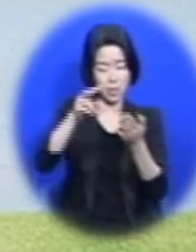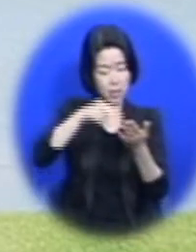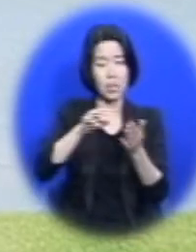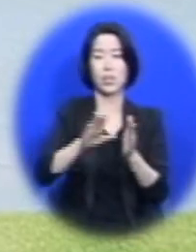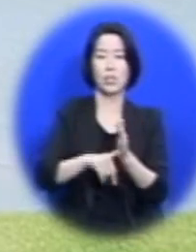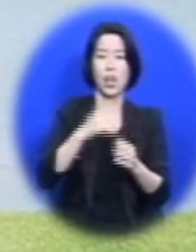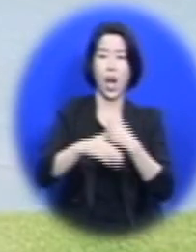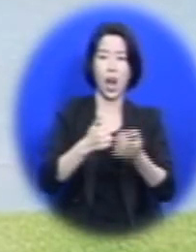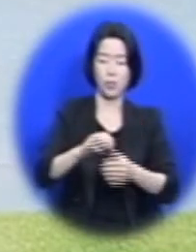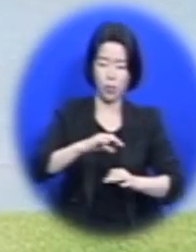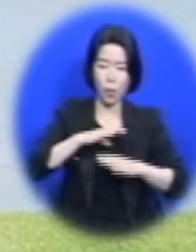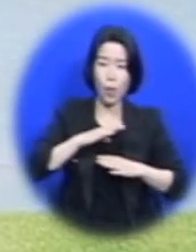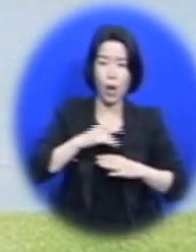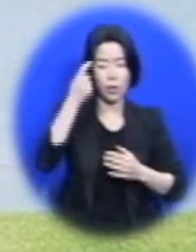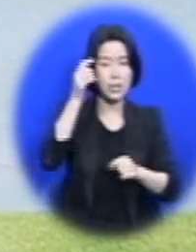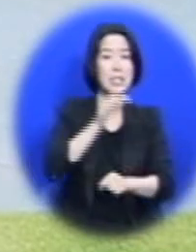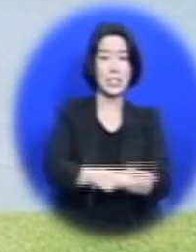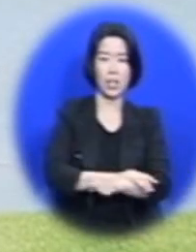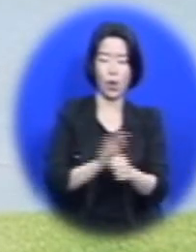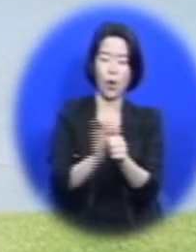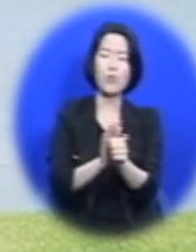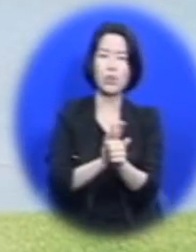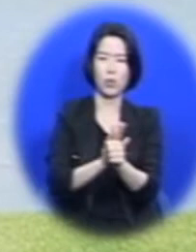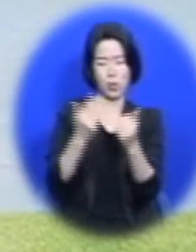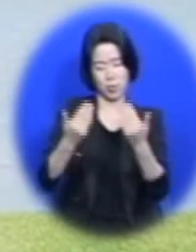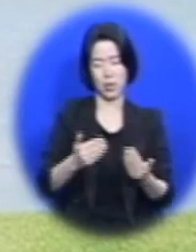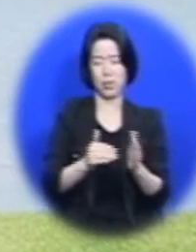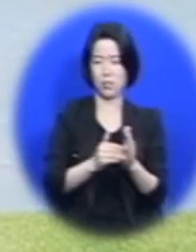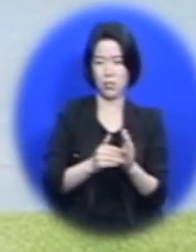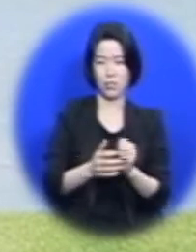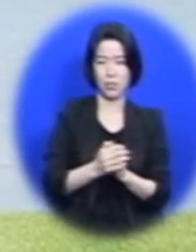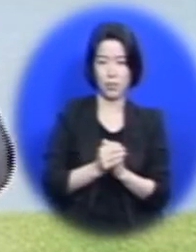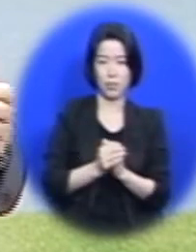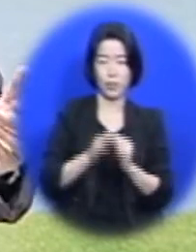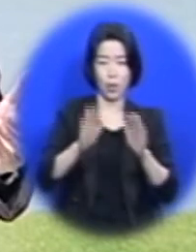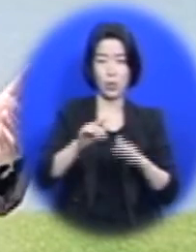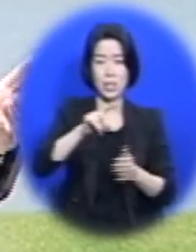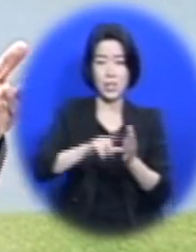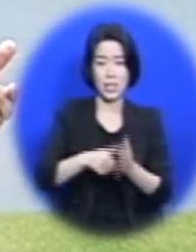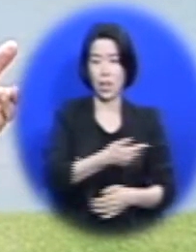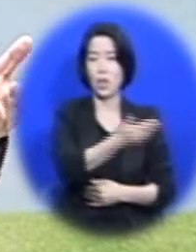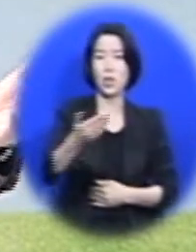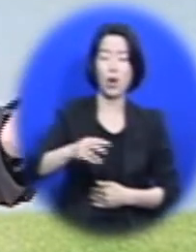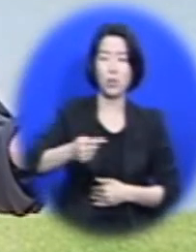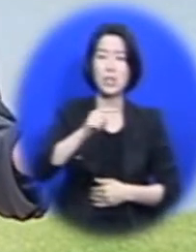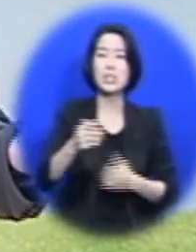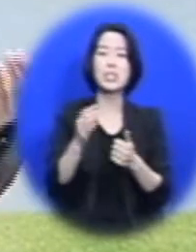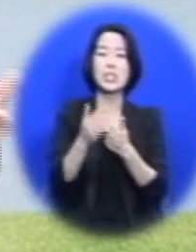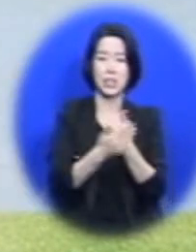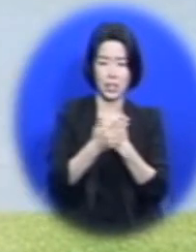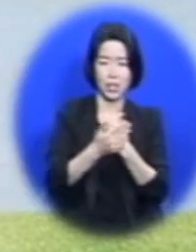읽으면서 하나님의 놀라운 지혜와 위로를 받았습니다. 오늘 이 시간에 여러분들도 그